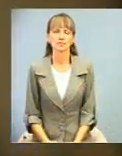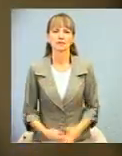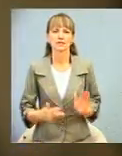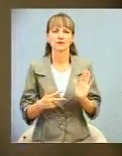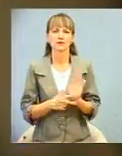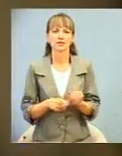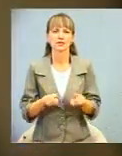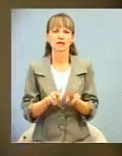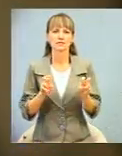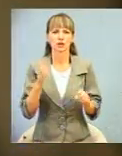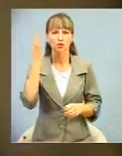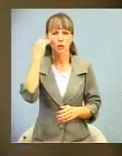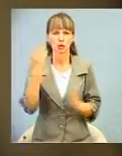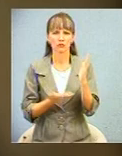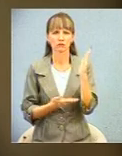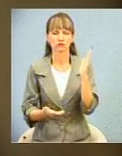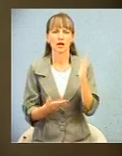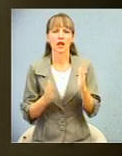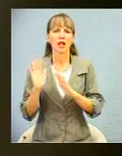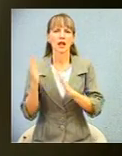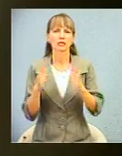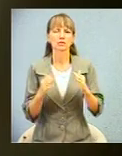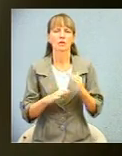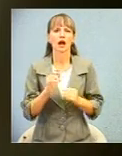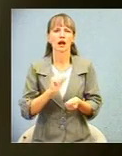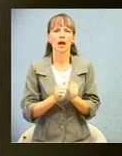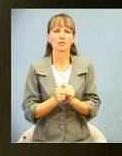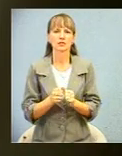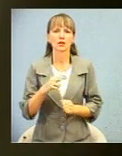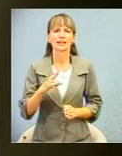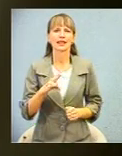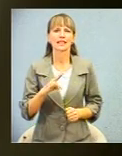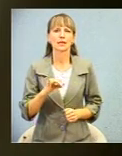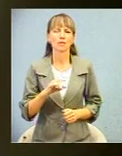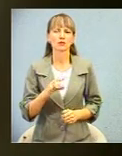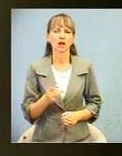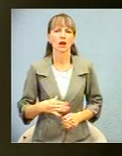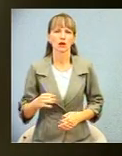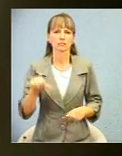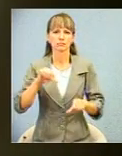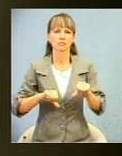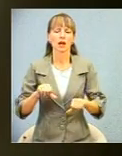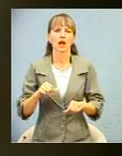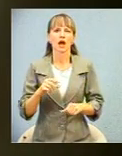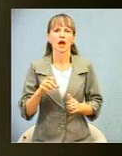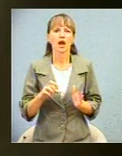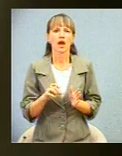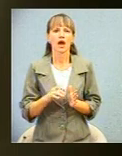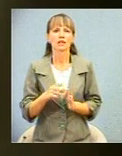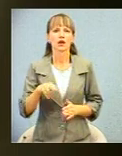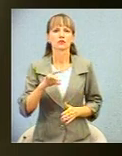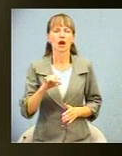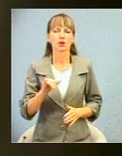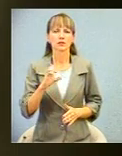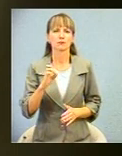8 так званих «чорних лісорубів» затримали в лісосмузі Кам'янсько-Дніпровського району представники прокуратури Енергодару та СБУ. Попередня сума збитків – понад